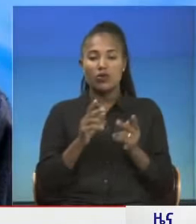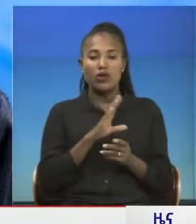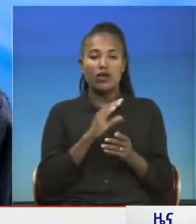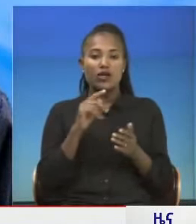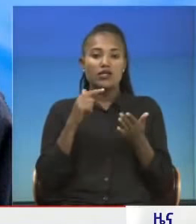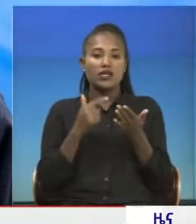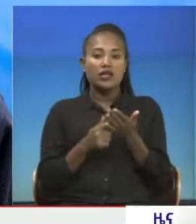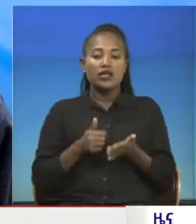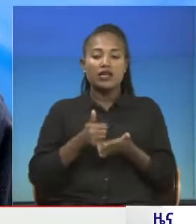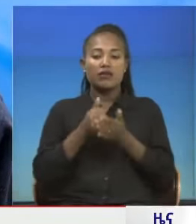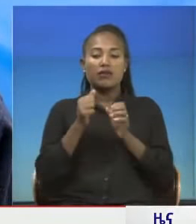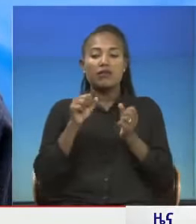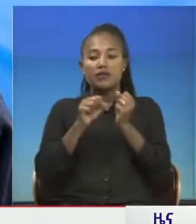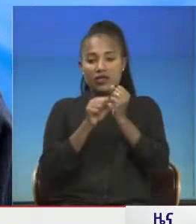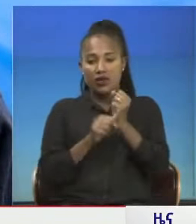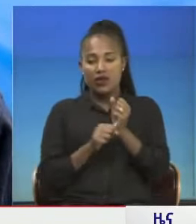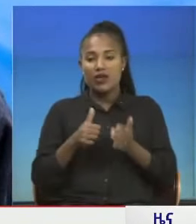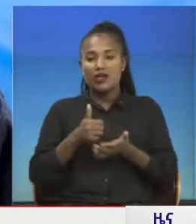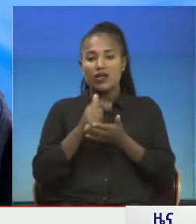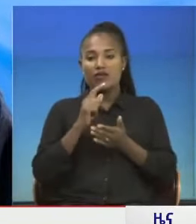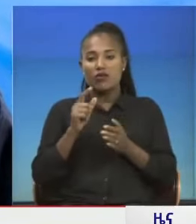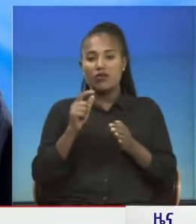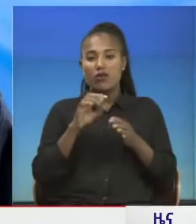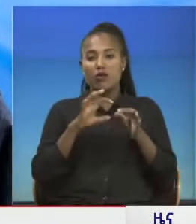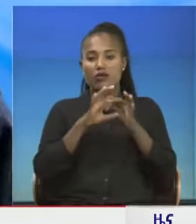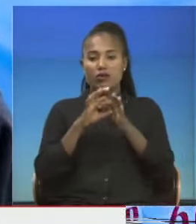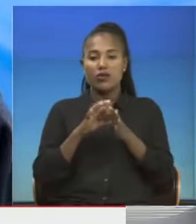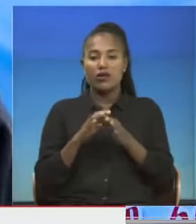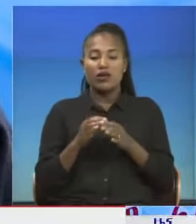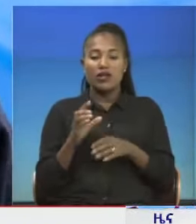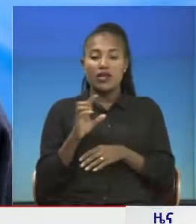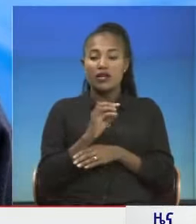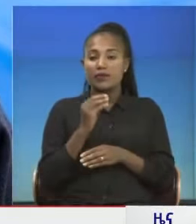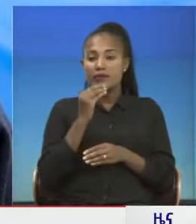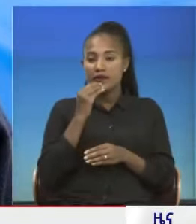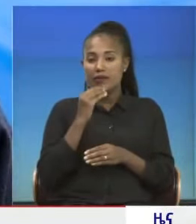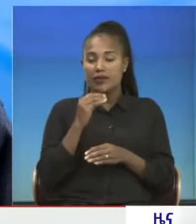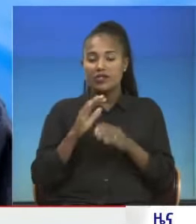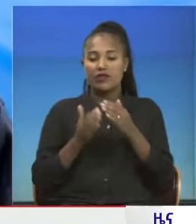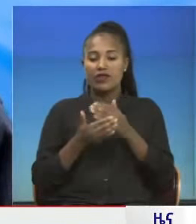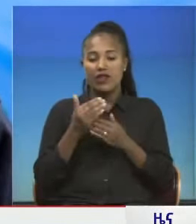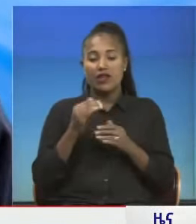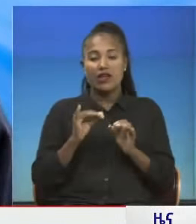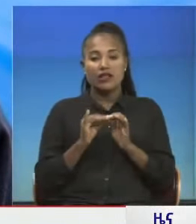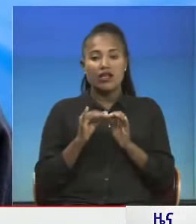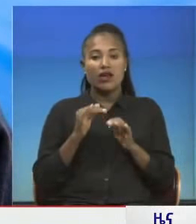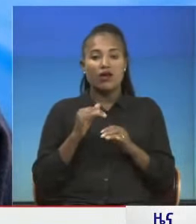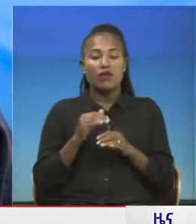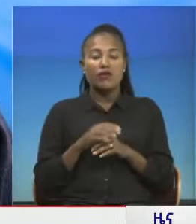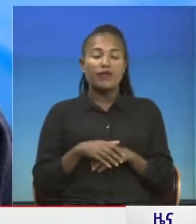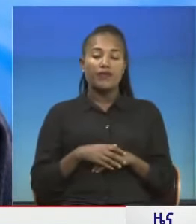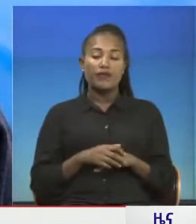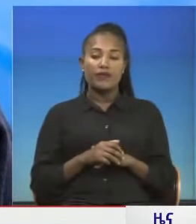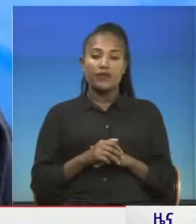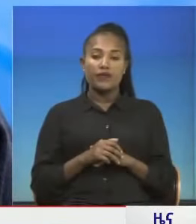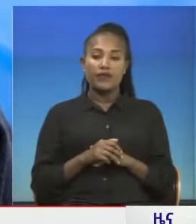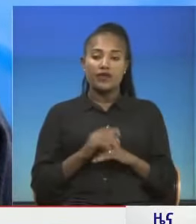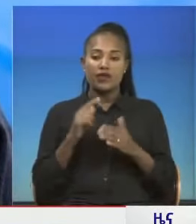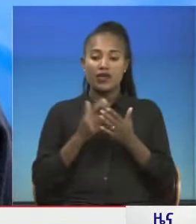እና ስለዚህ ይሄ ድጋፍ በጣም መሰረታዊ ድጋፍ ነው። ማህበረሰቡን ለዕለት ምግብ ይሸፍናል። ከቀጣይ አኳያም ከዘላቂነት